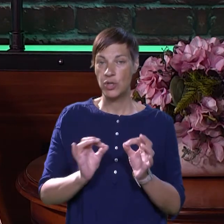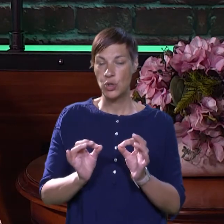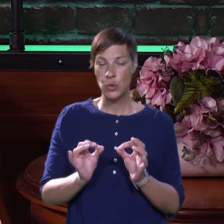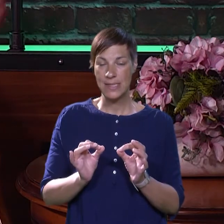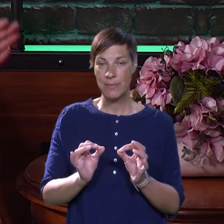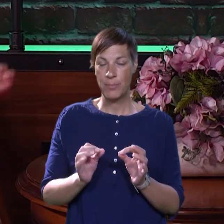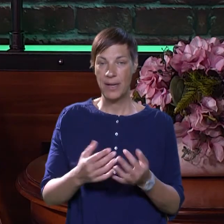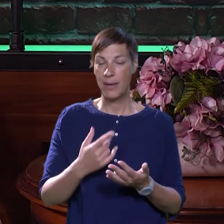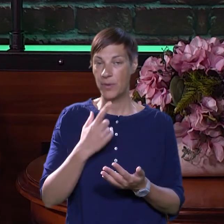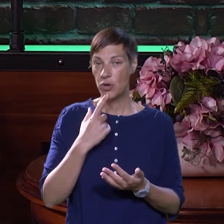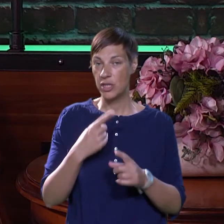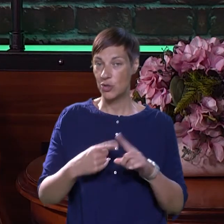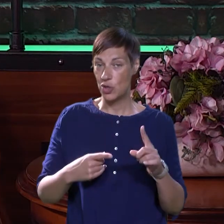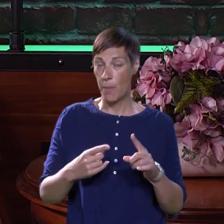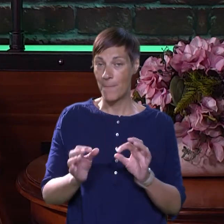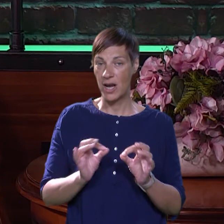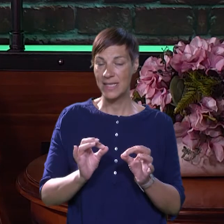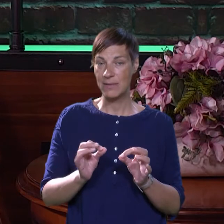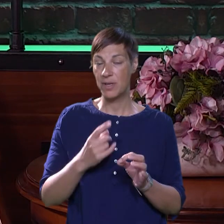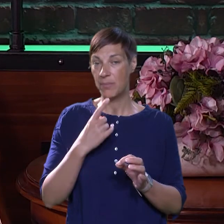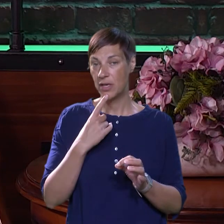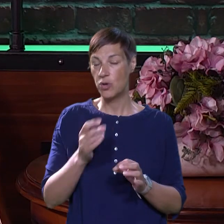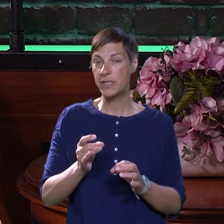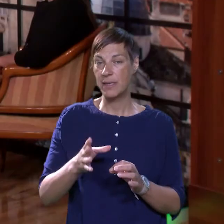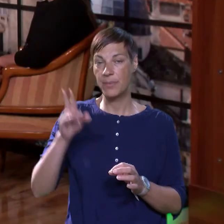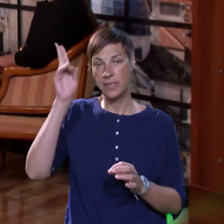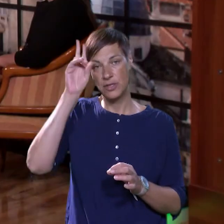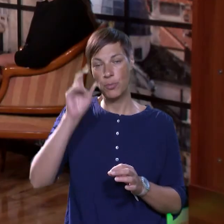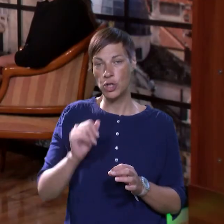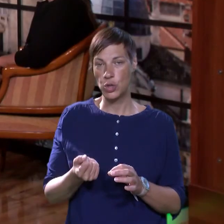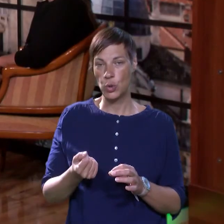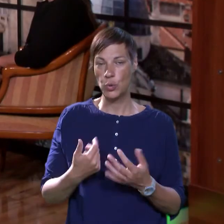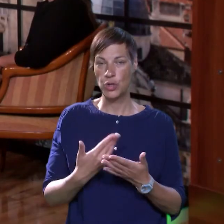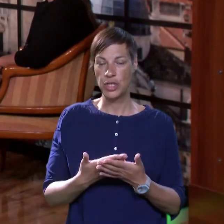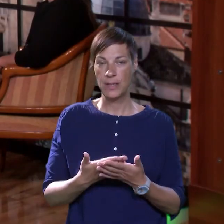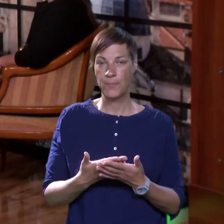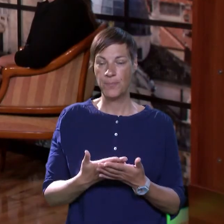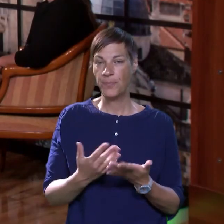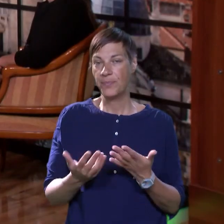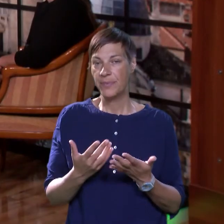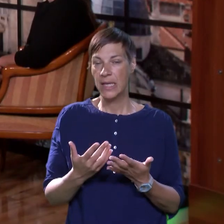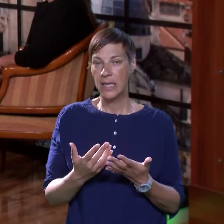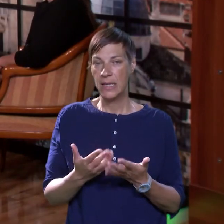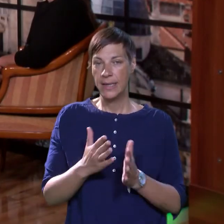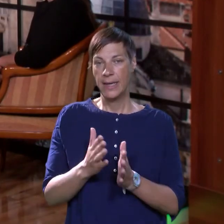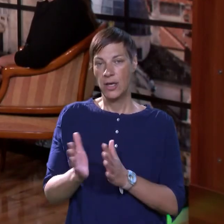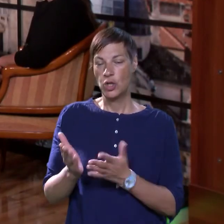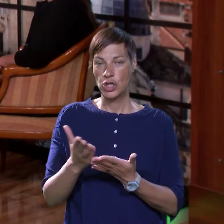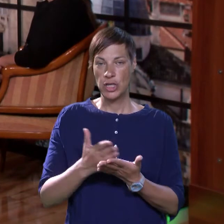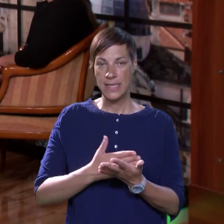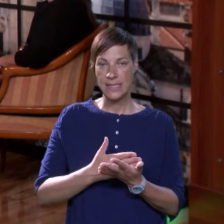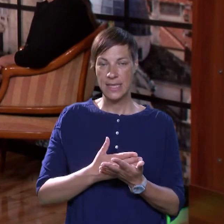spremni, ovdje su ljudi koji su dopola spremni, koje se relativno brzo može uključiti, dakle, da neke